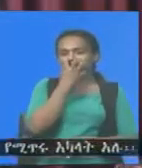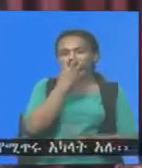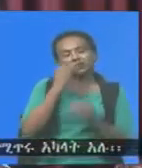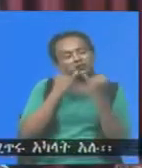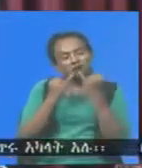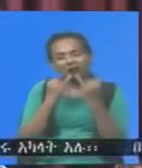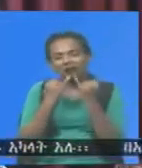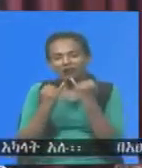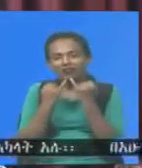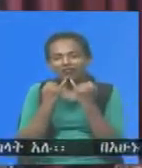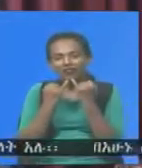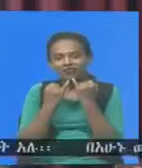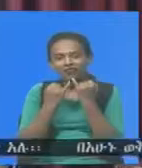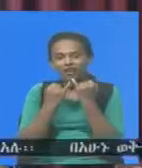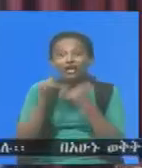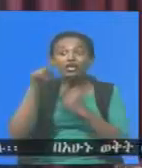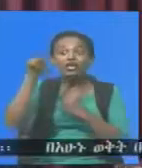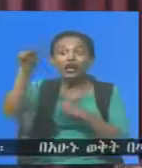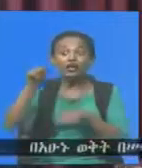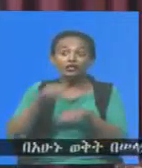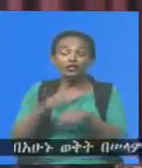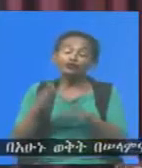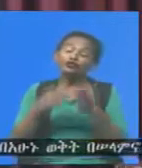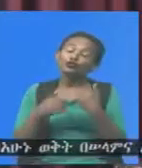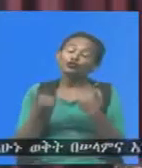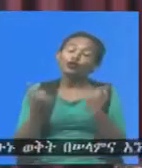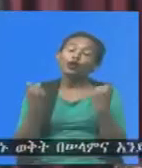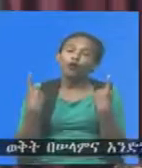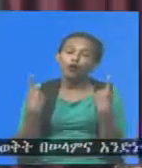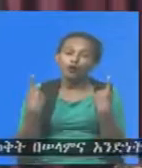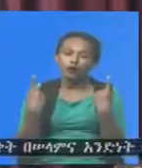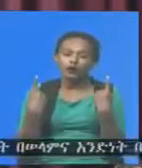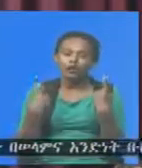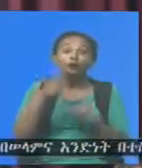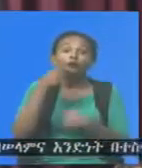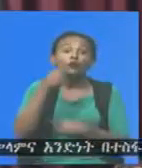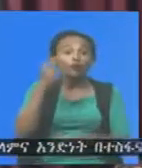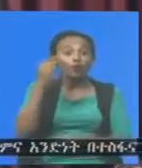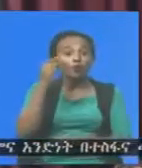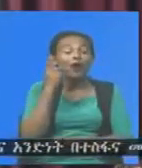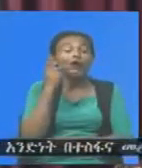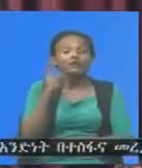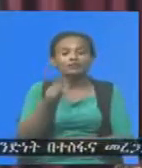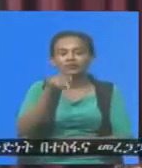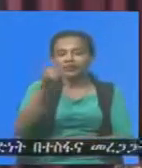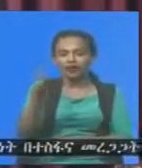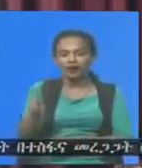ይታረቃል ያኔ ደግሞ ችግሩ ይገባዋል ብሎ ማየትን ይጠይቃል